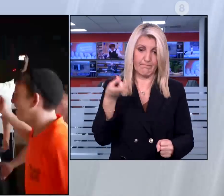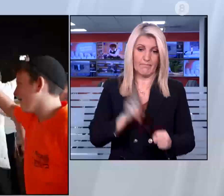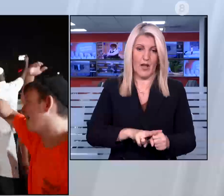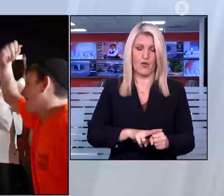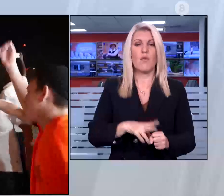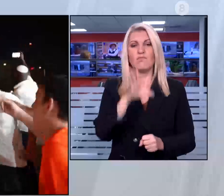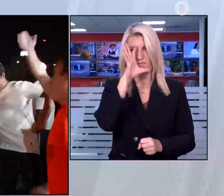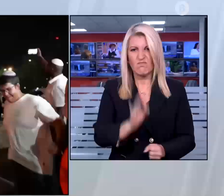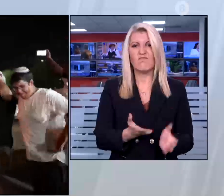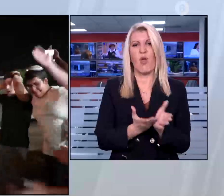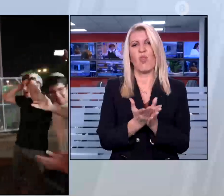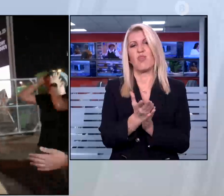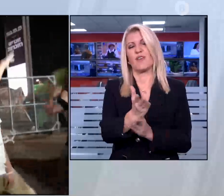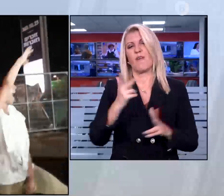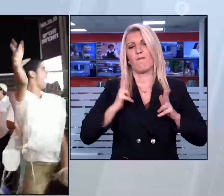served.